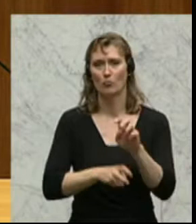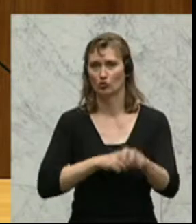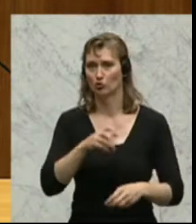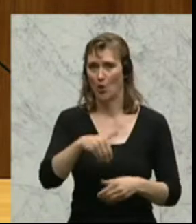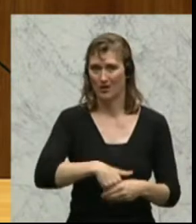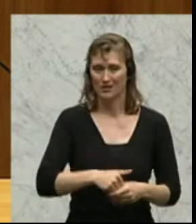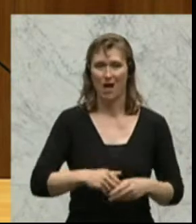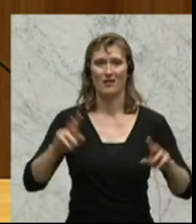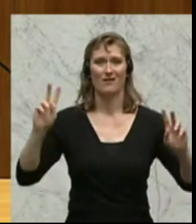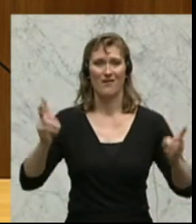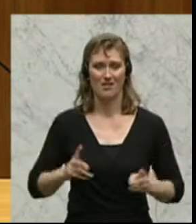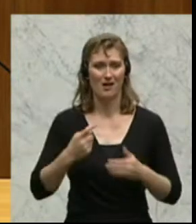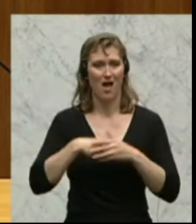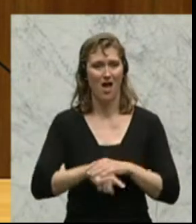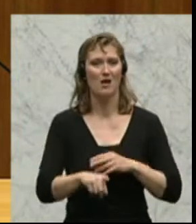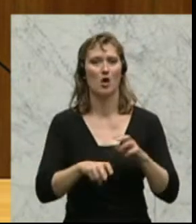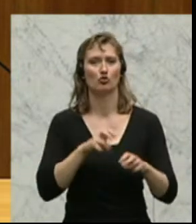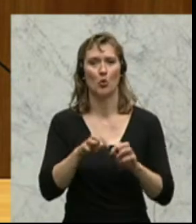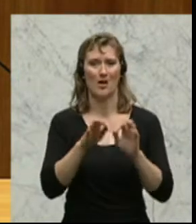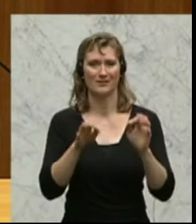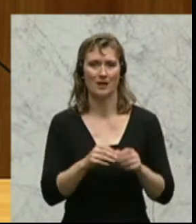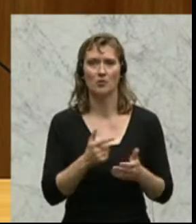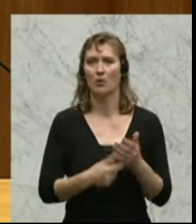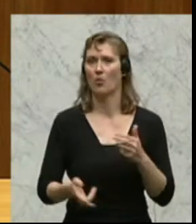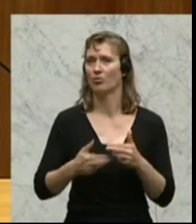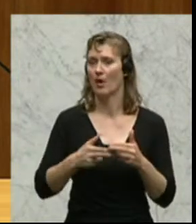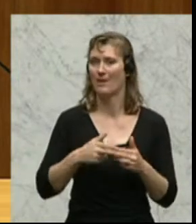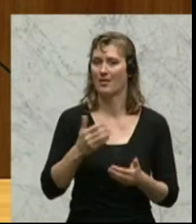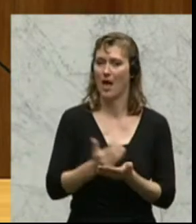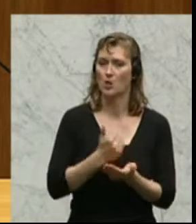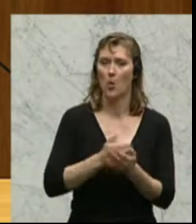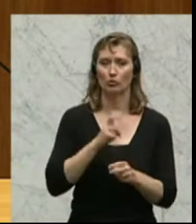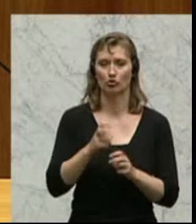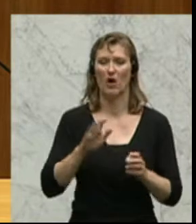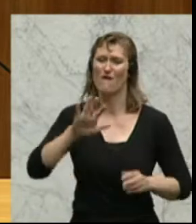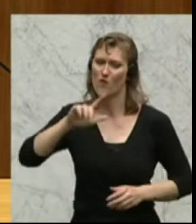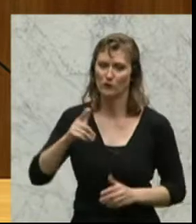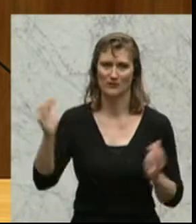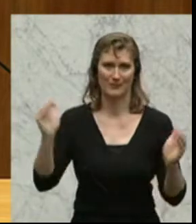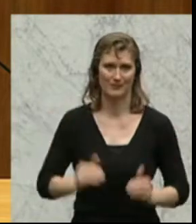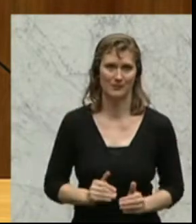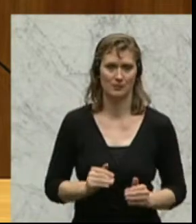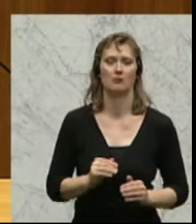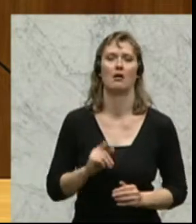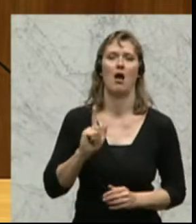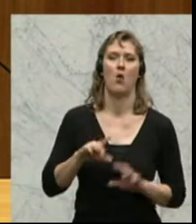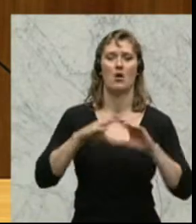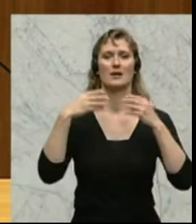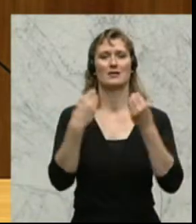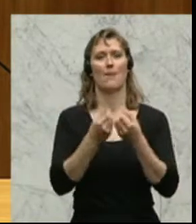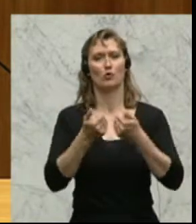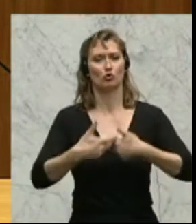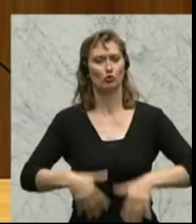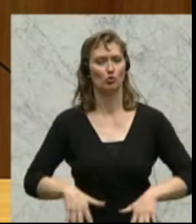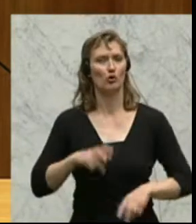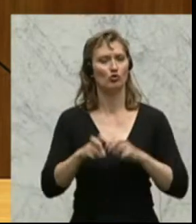des Eingangssteuersatzes in der Lohn- und Einkommensteuer auf 25% sowie einer gesamten strukturellen